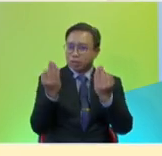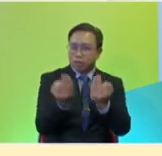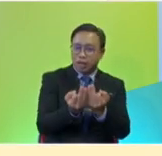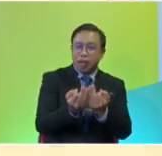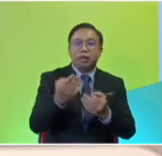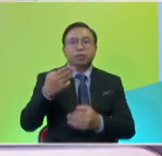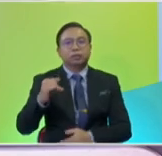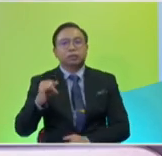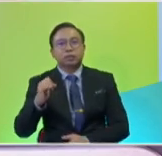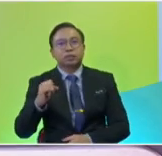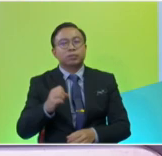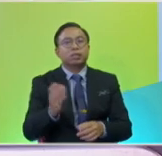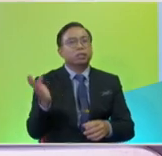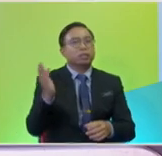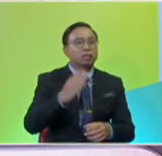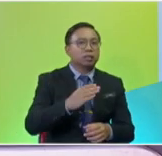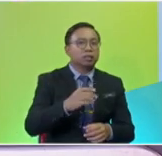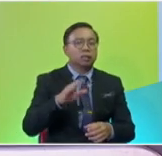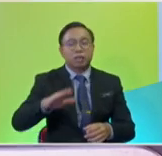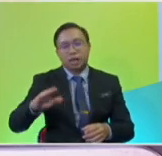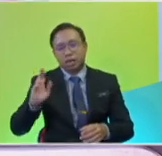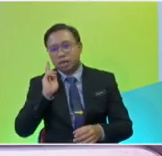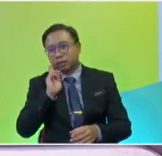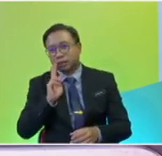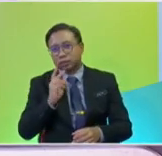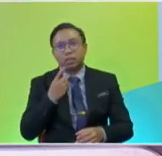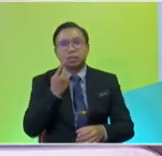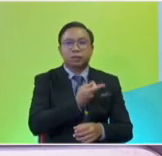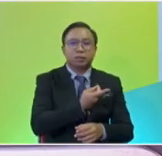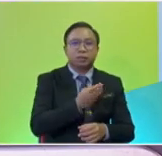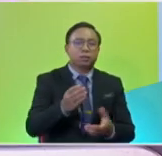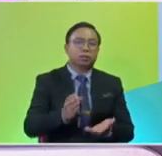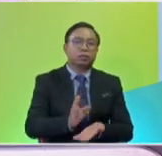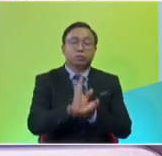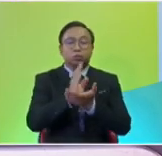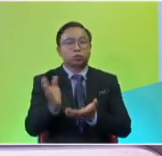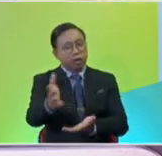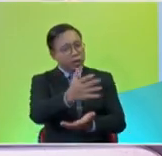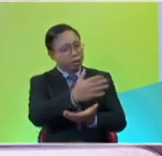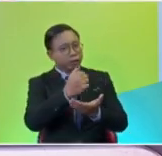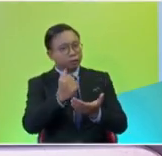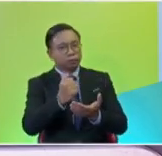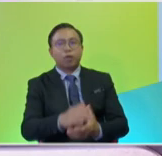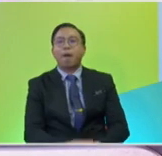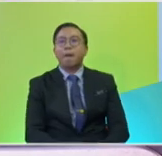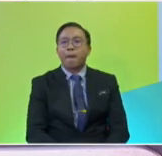keluarga kemari adik kakak kita bantu semua